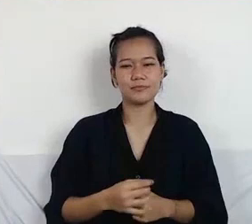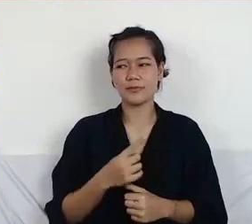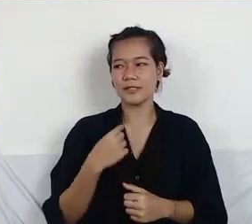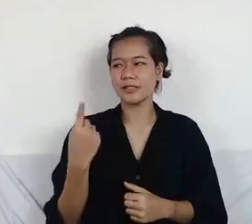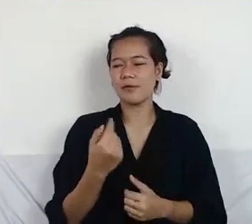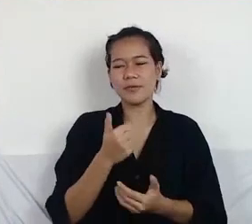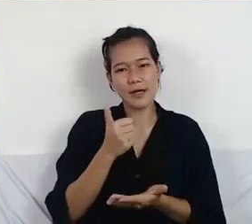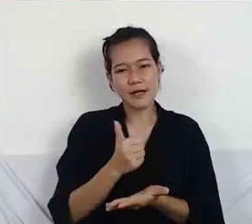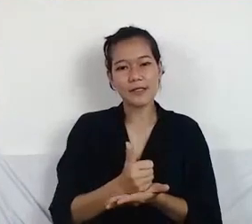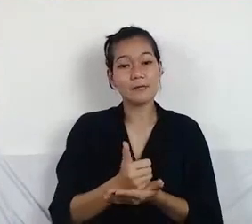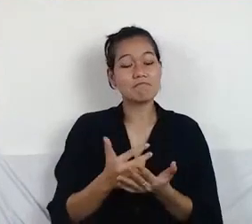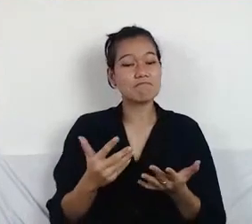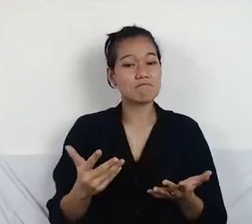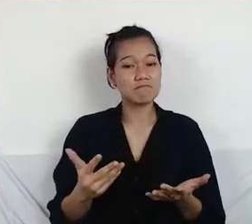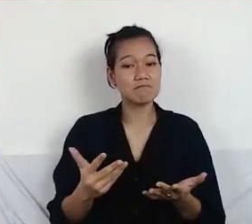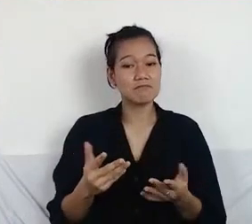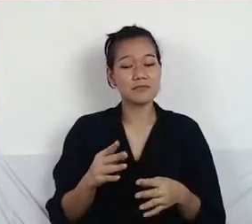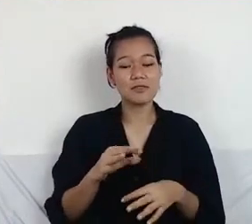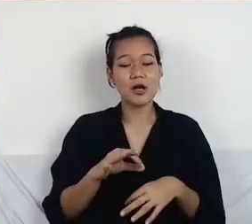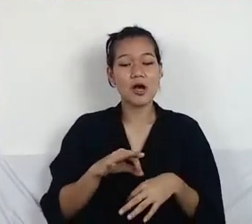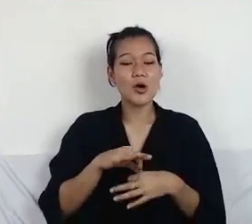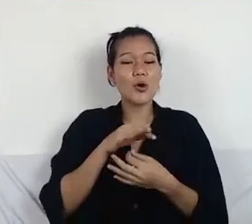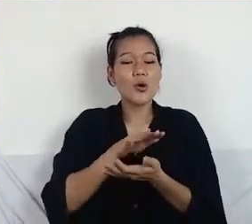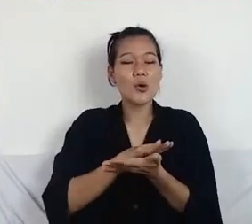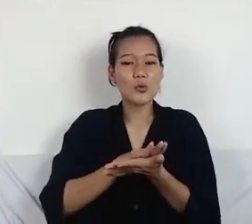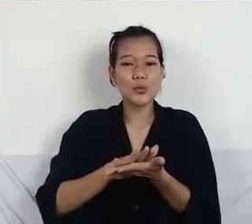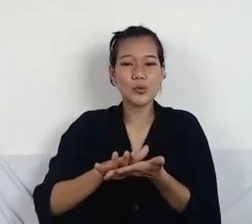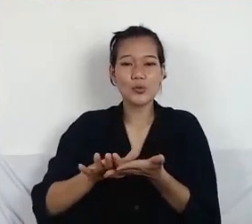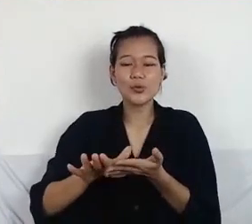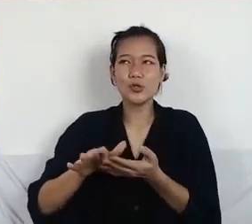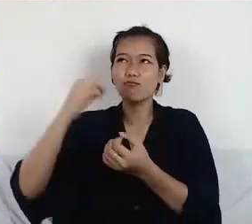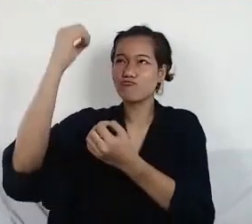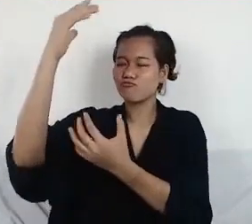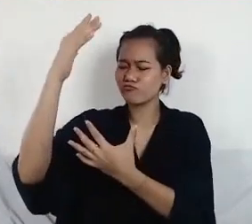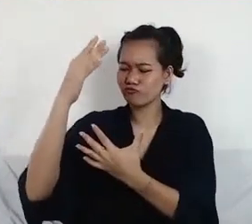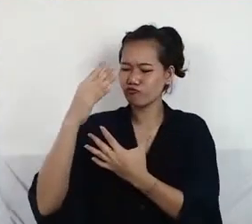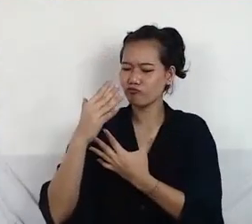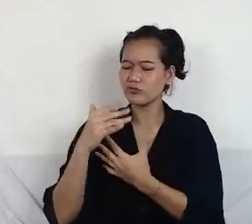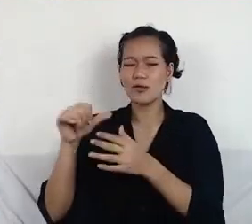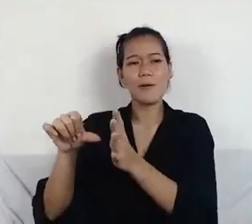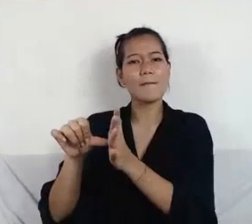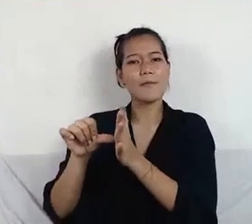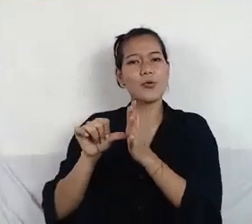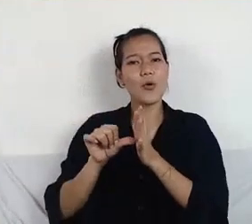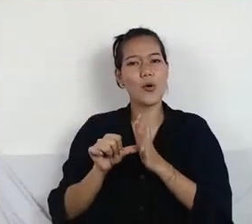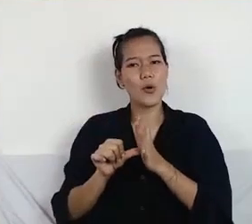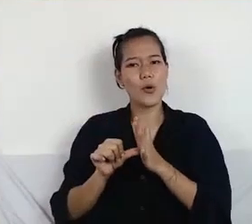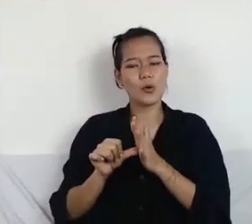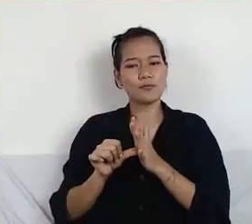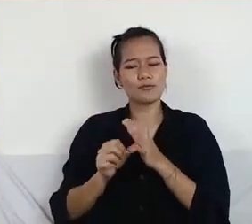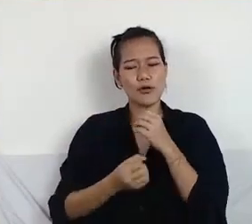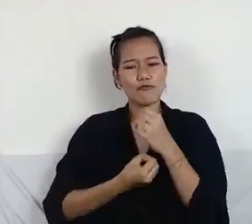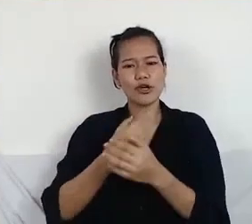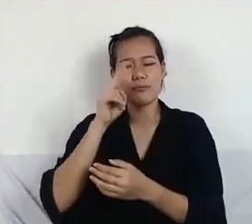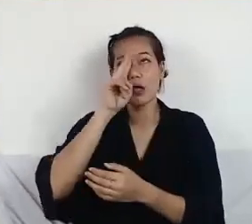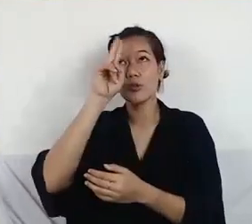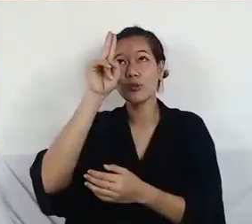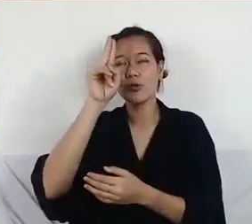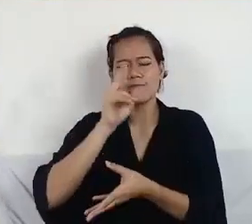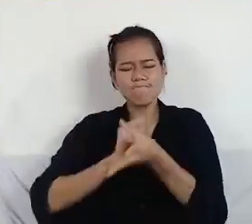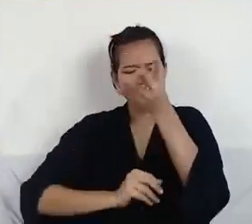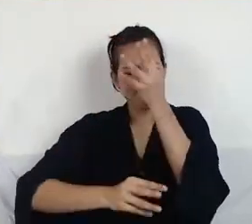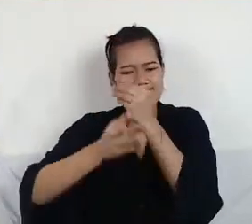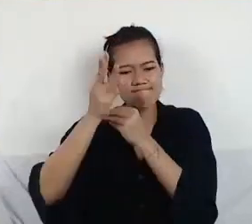yakin bahwa Roh Kudus-Mu akan menolong, agar kami dapat memahami dan memelihara firman-Mu itu di dalam